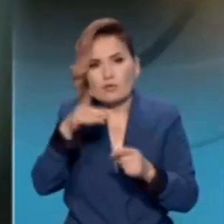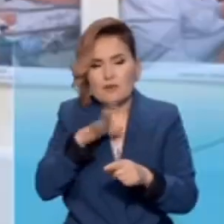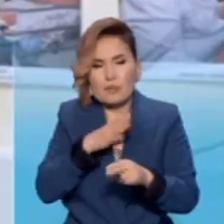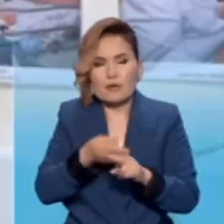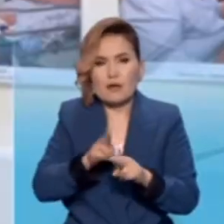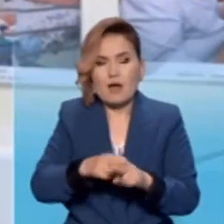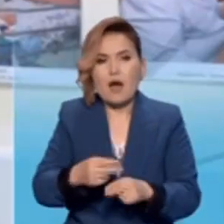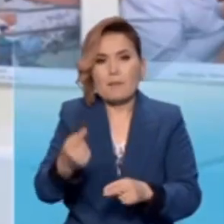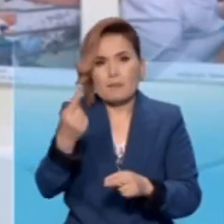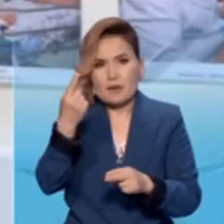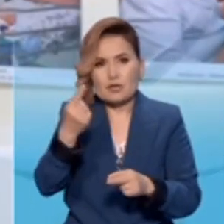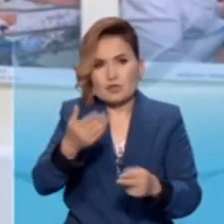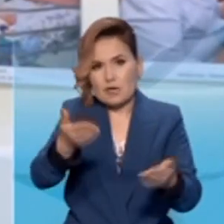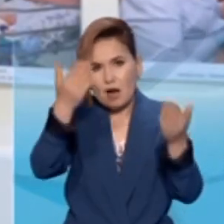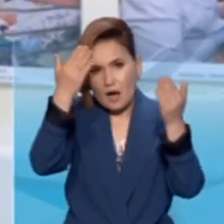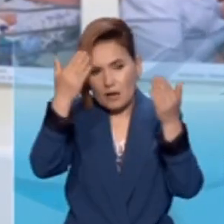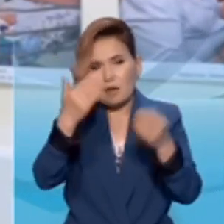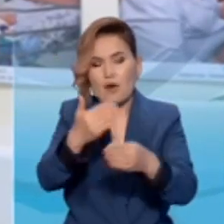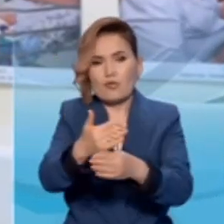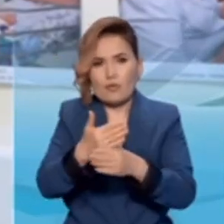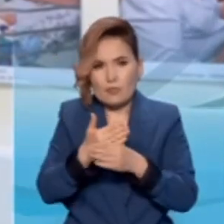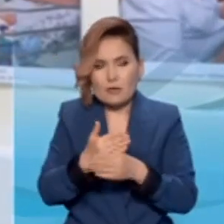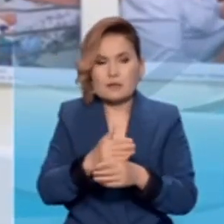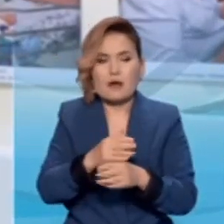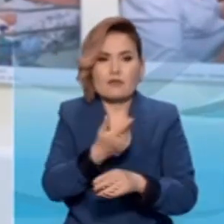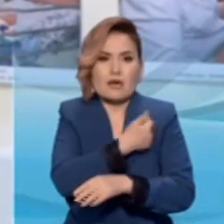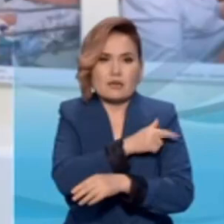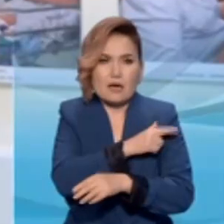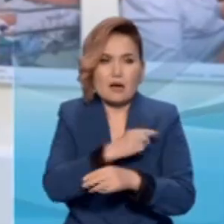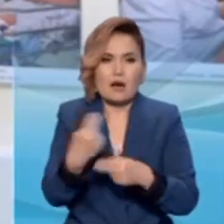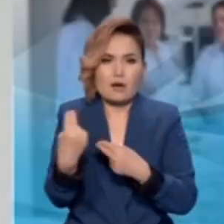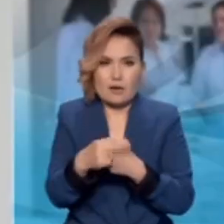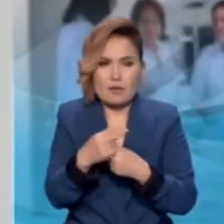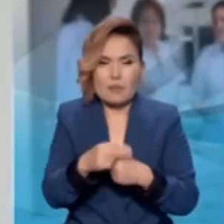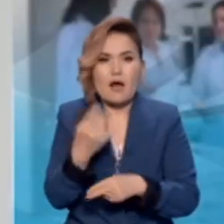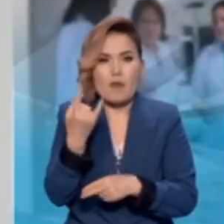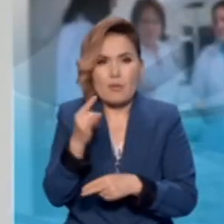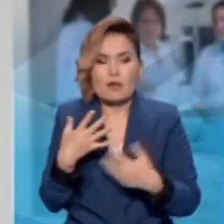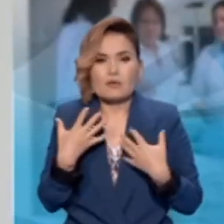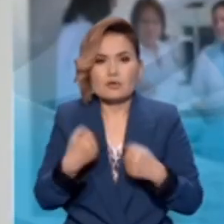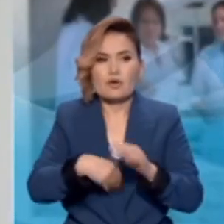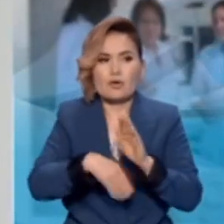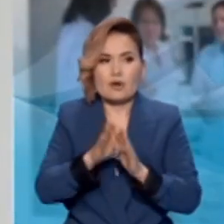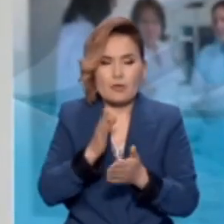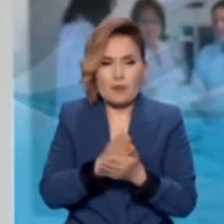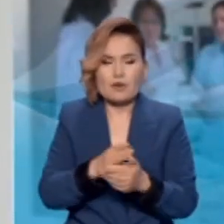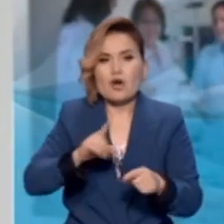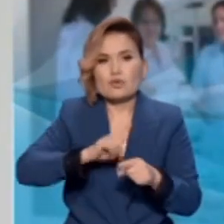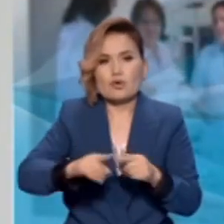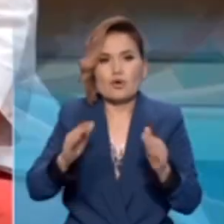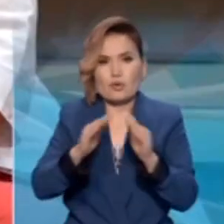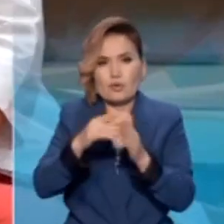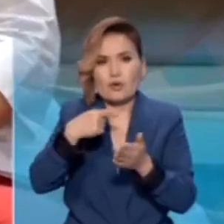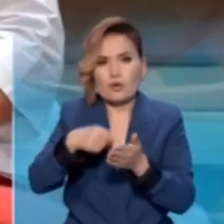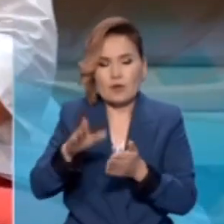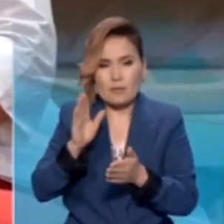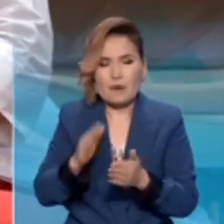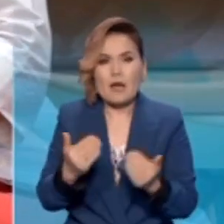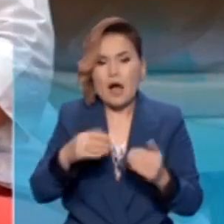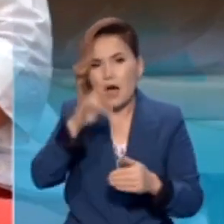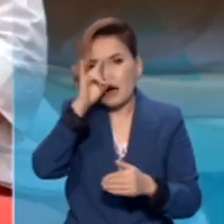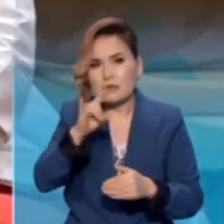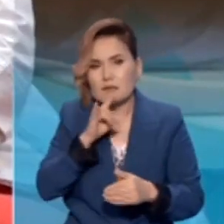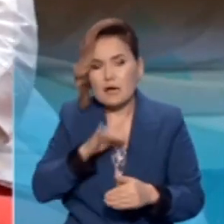Алла, екінші осы дәрігерлердің арқасында мен балам жақсы. 4 күннен кейін үйімізге аман есен қайтамыз. Қазір